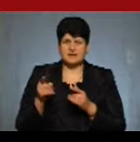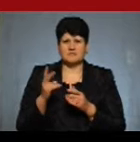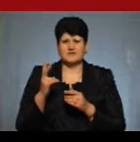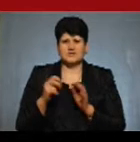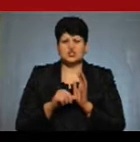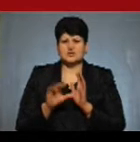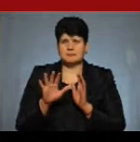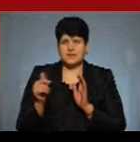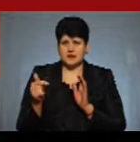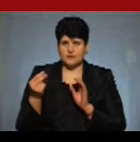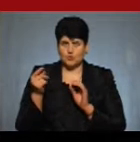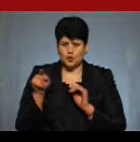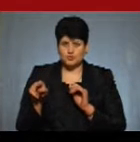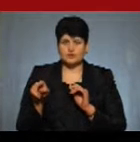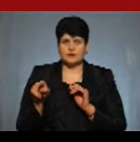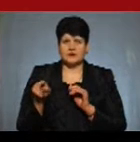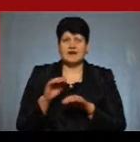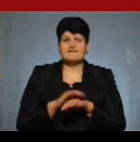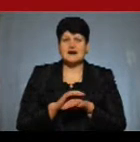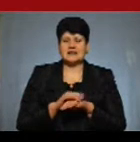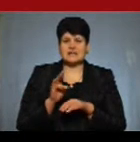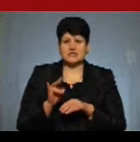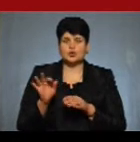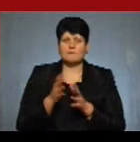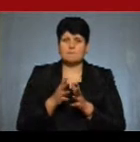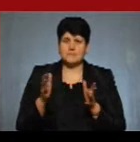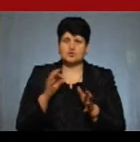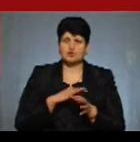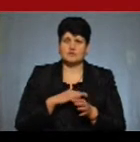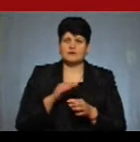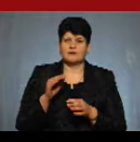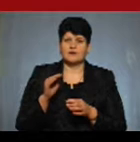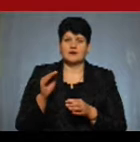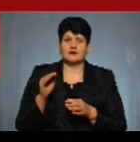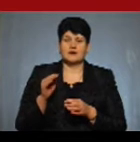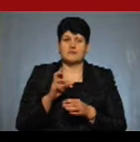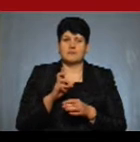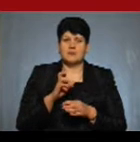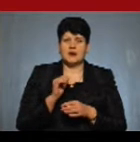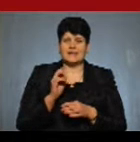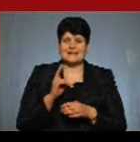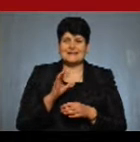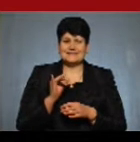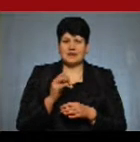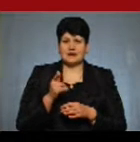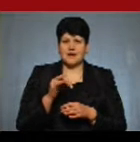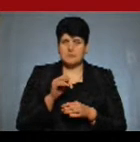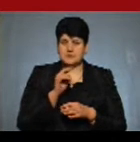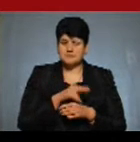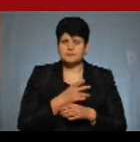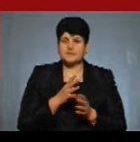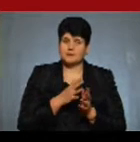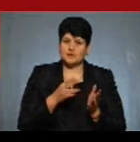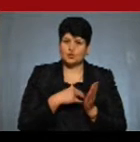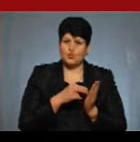ціна 265 гривень, але фактично більше користувалося попитом саме вакцина Vaxigrip. Щодо вакцинування і